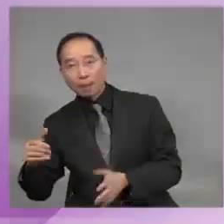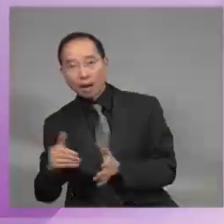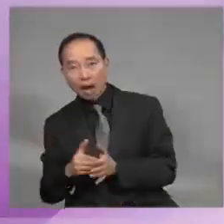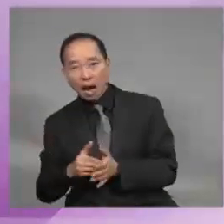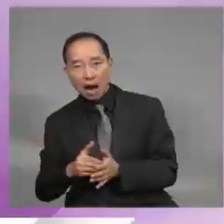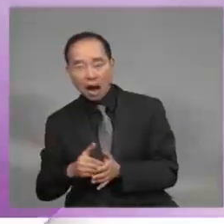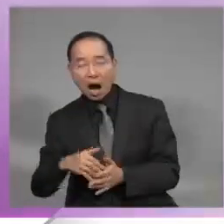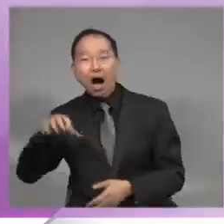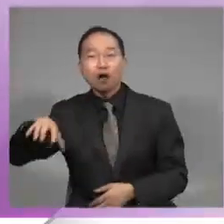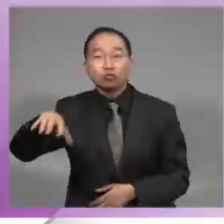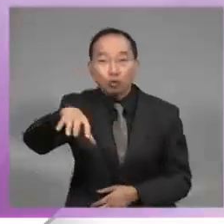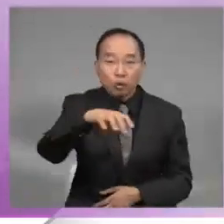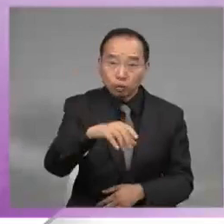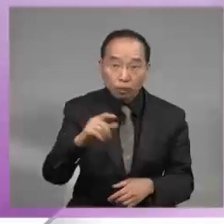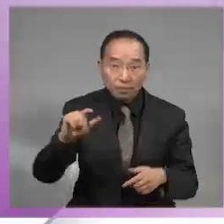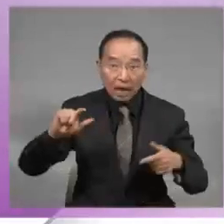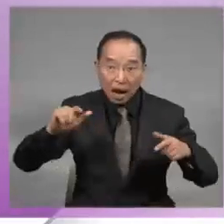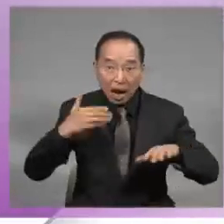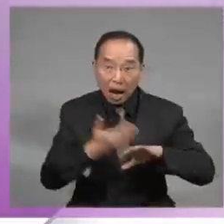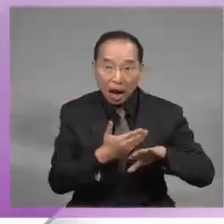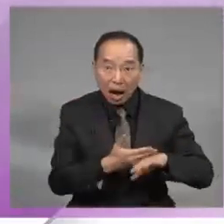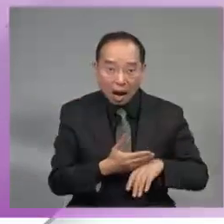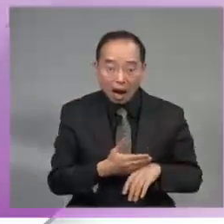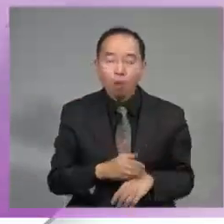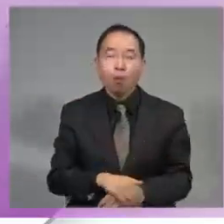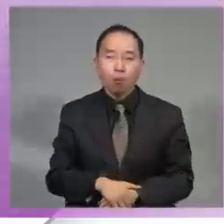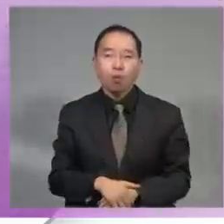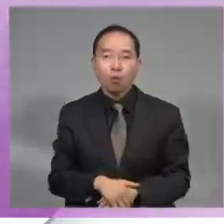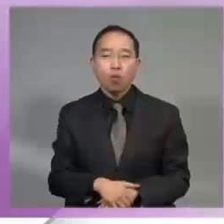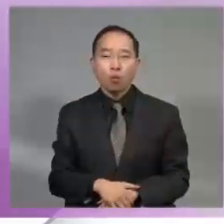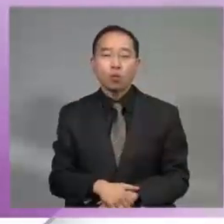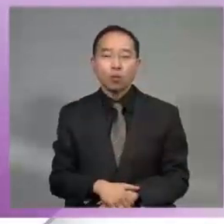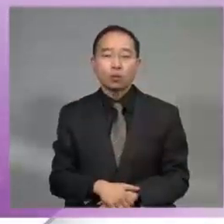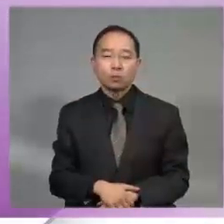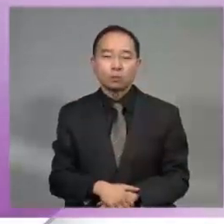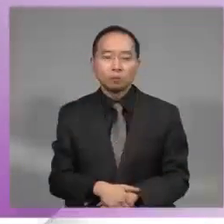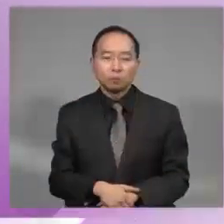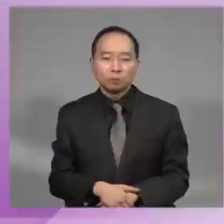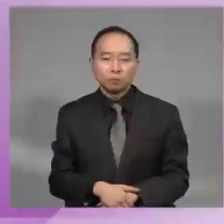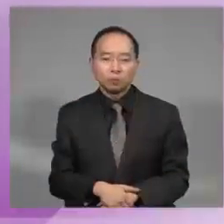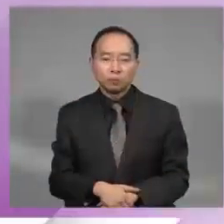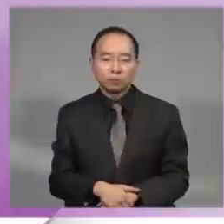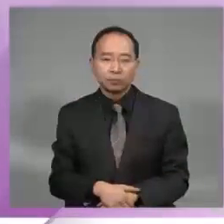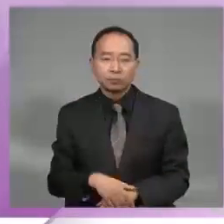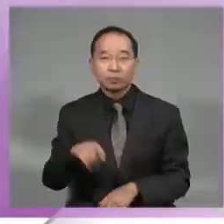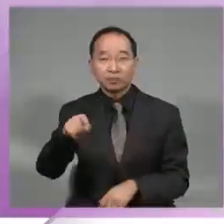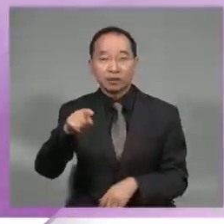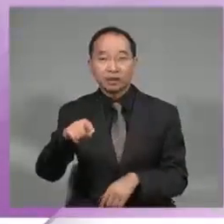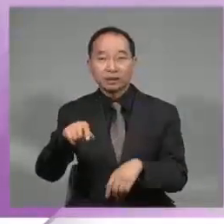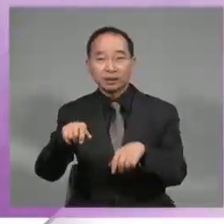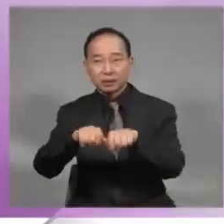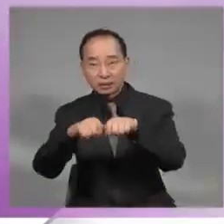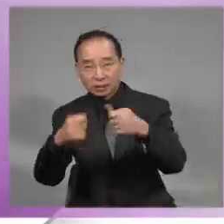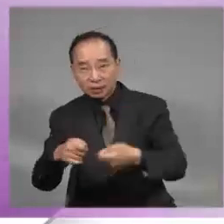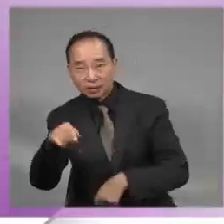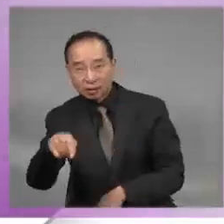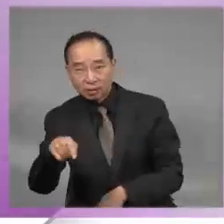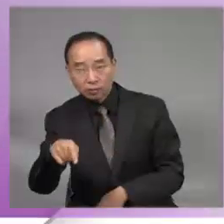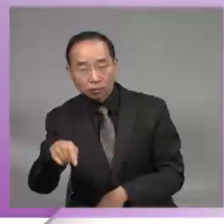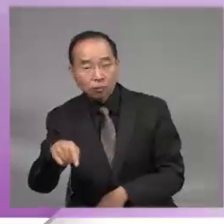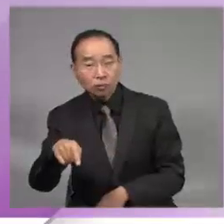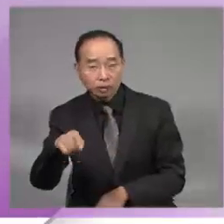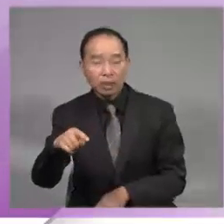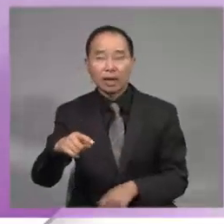투표소마다 조금 다른 아, 투표소마다 좀 다른가요? 네. 예. 지금 저기 특수 봉인지에 근데 그 투표